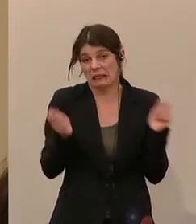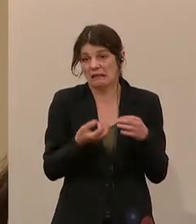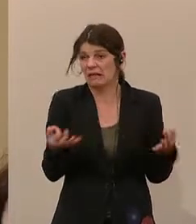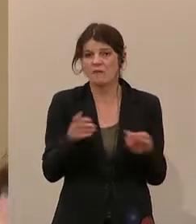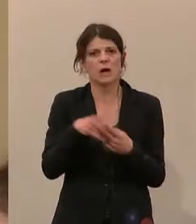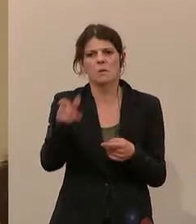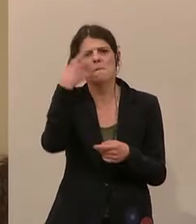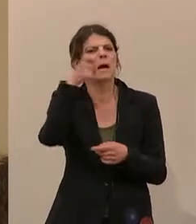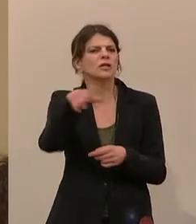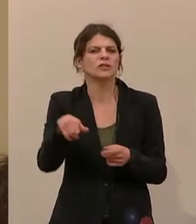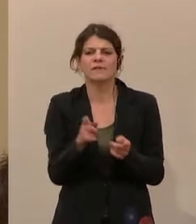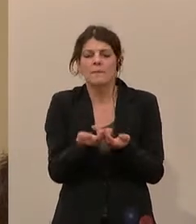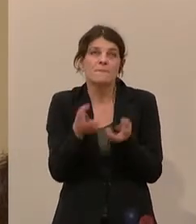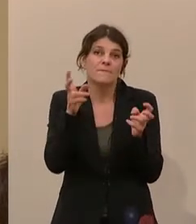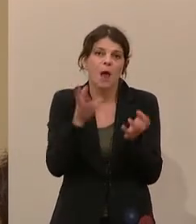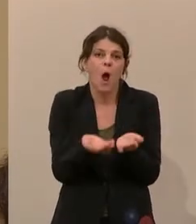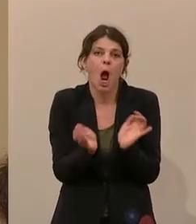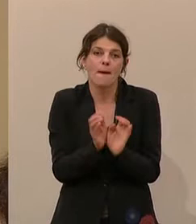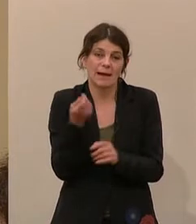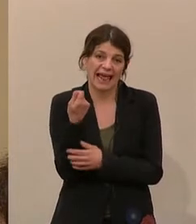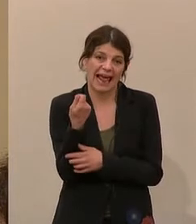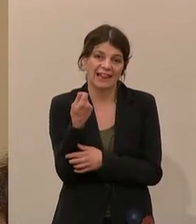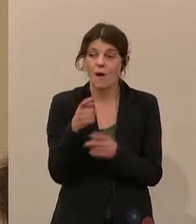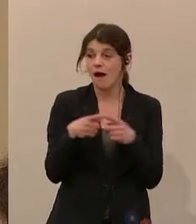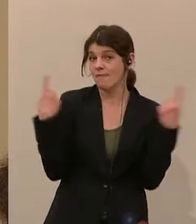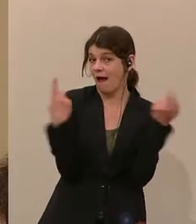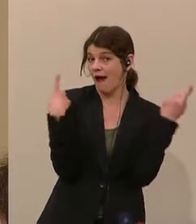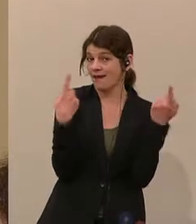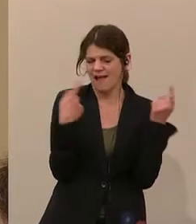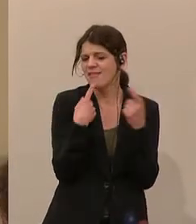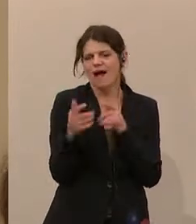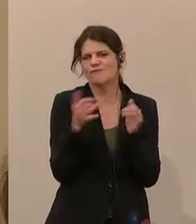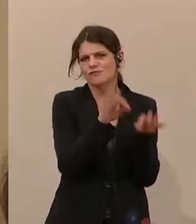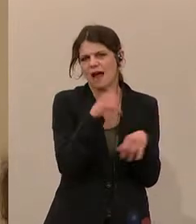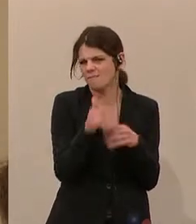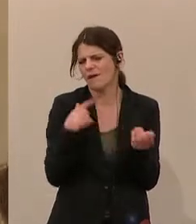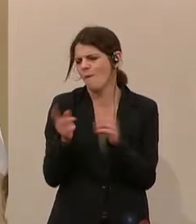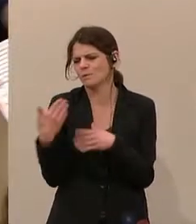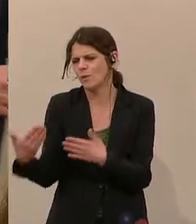den Menschen mit Körperbaugeld und mit viel Marketing genau das Gegenteil erzählen.